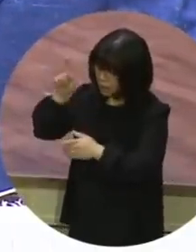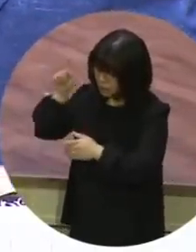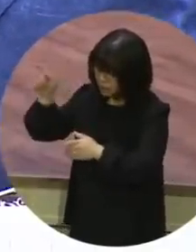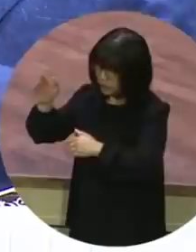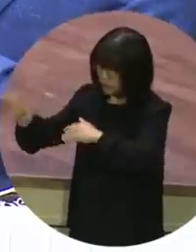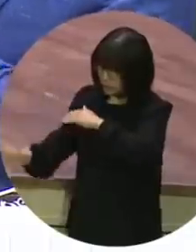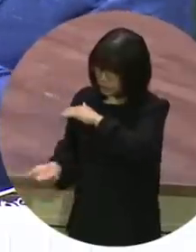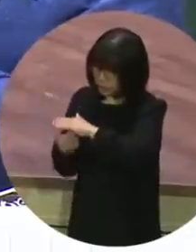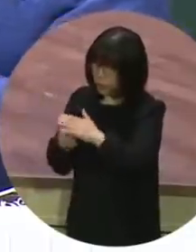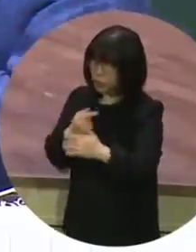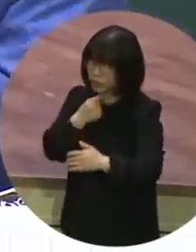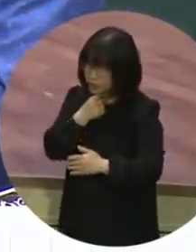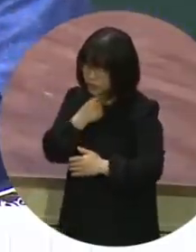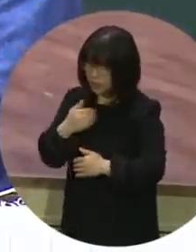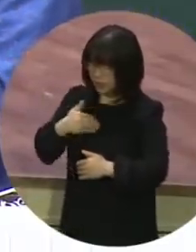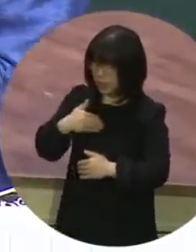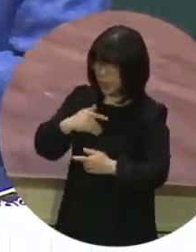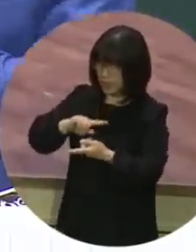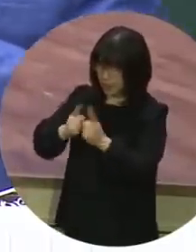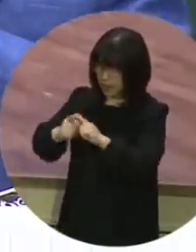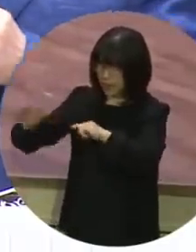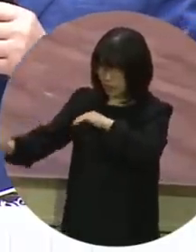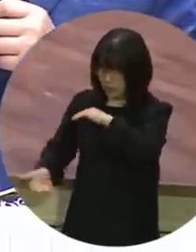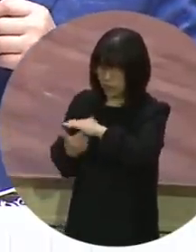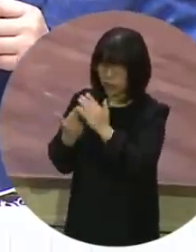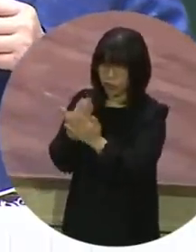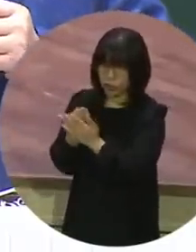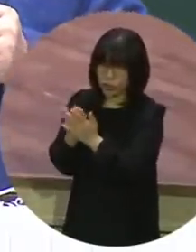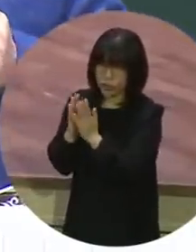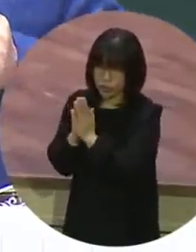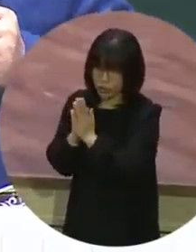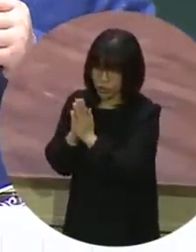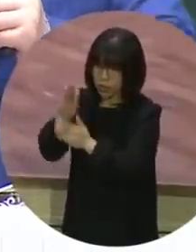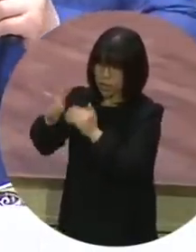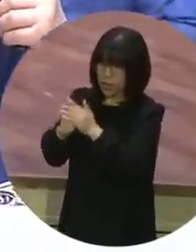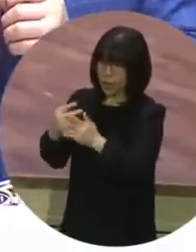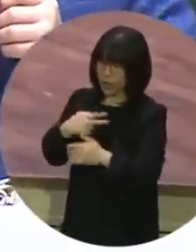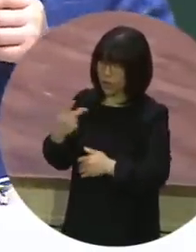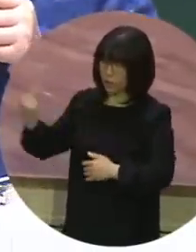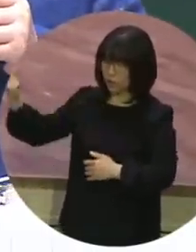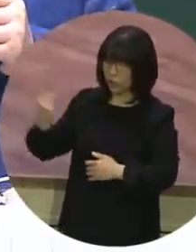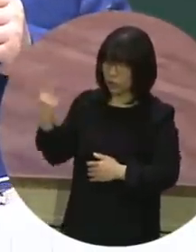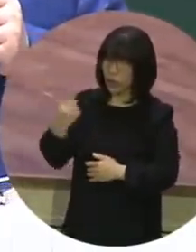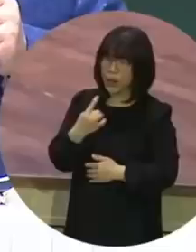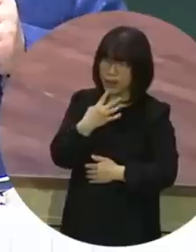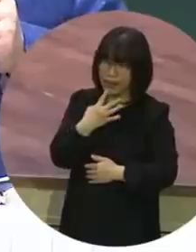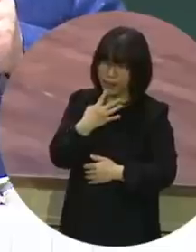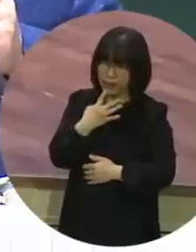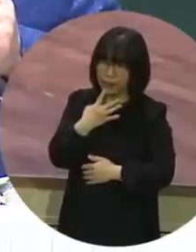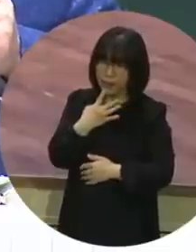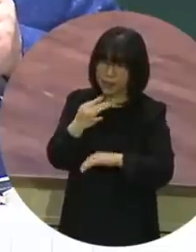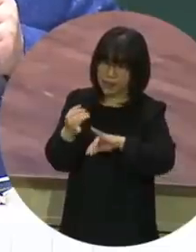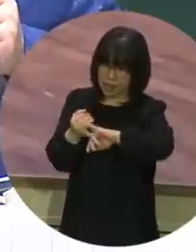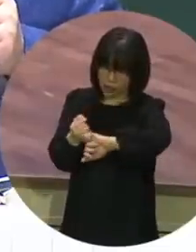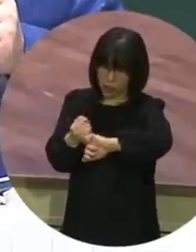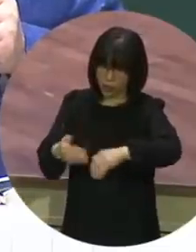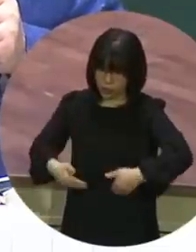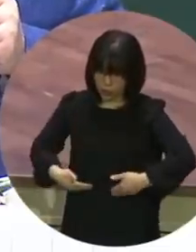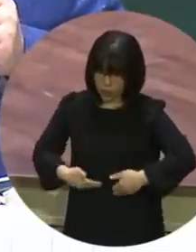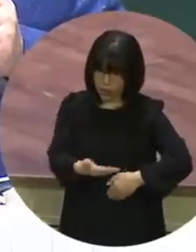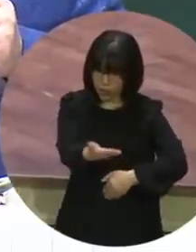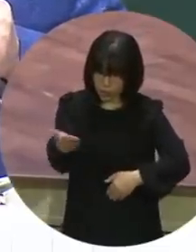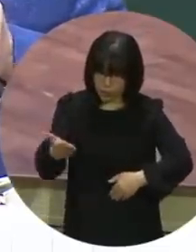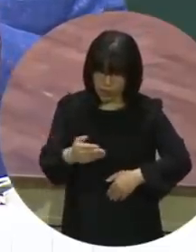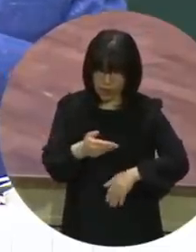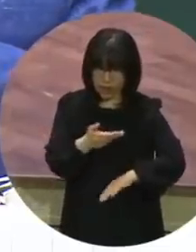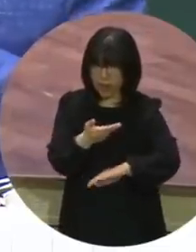하나님께서 이 일을 이루어 주소서. 자, 하나님과 나만이 가진 이면 계약이 있어야 돼요. 이 비밀입니다.